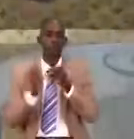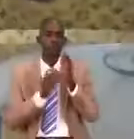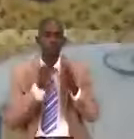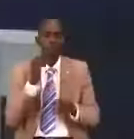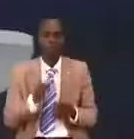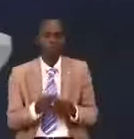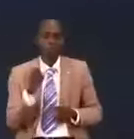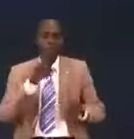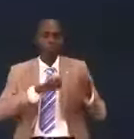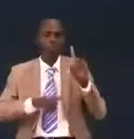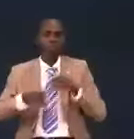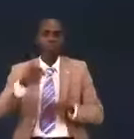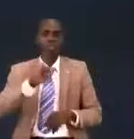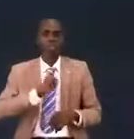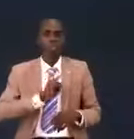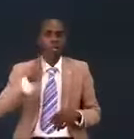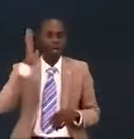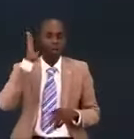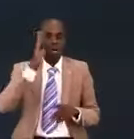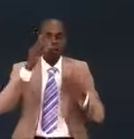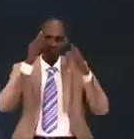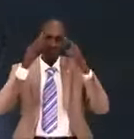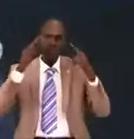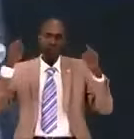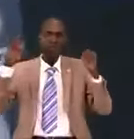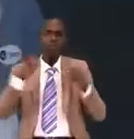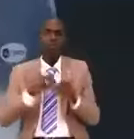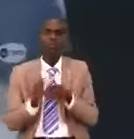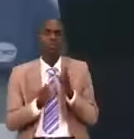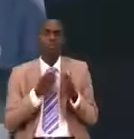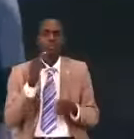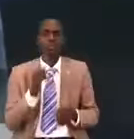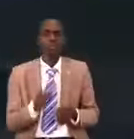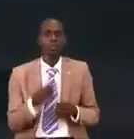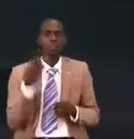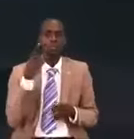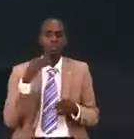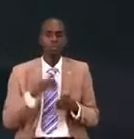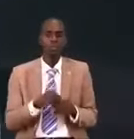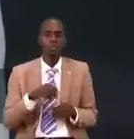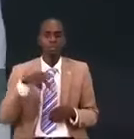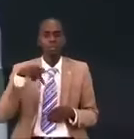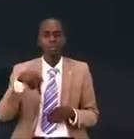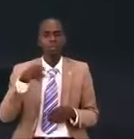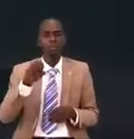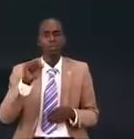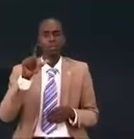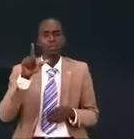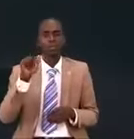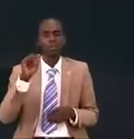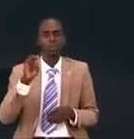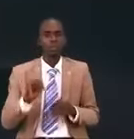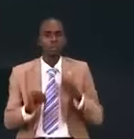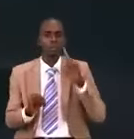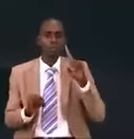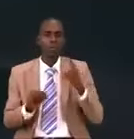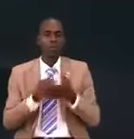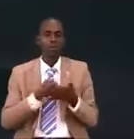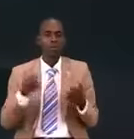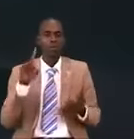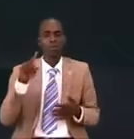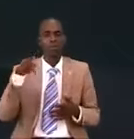somme 1 somme 1 verset 1 heureux l'homme